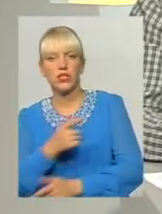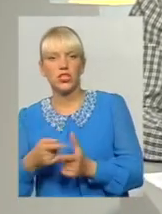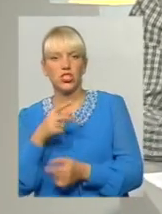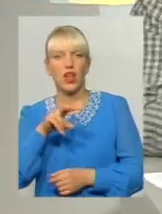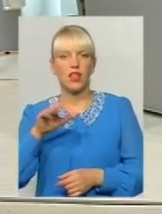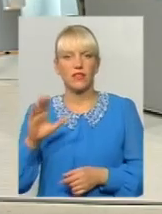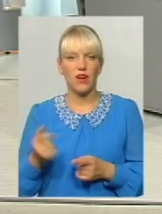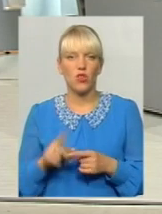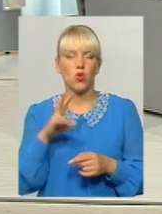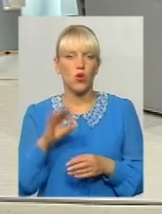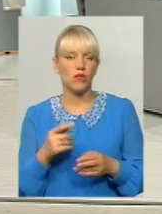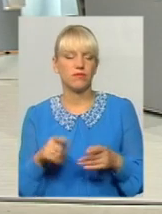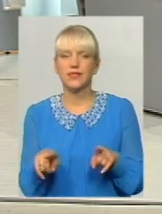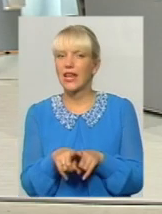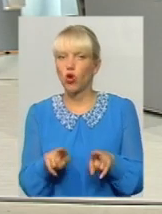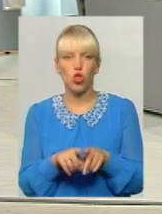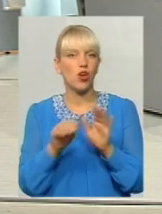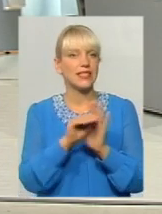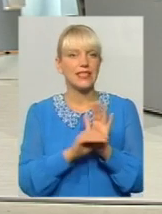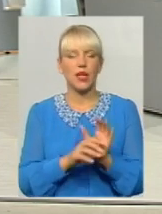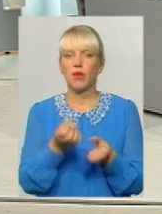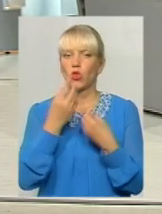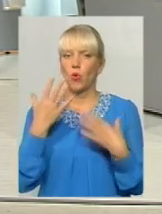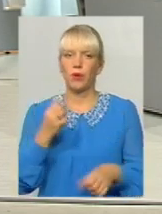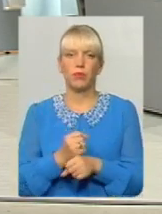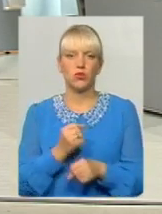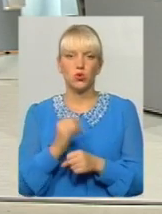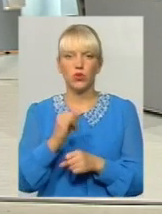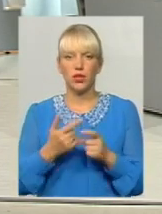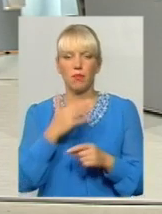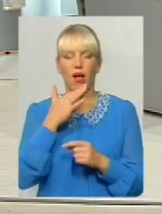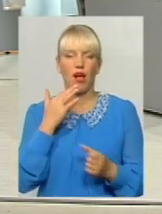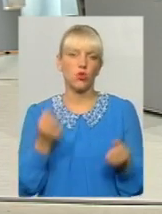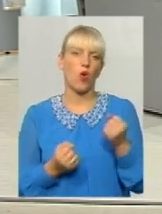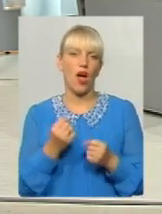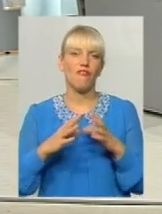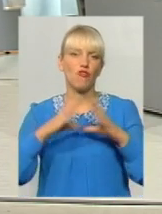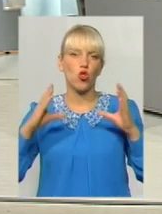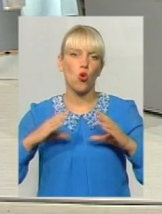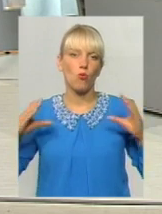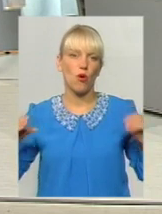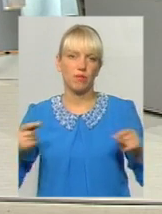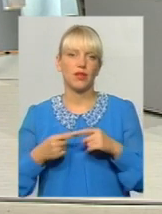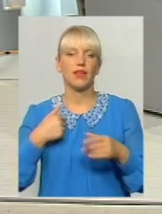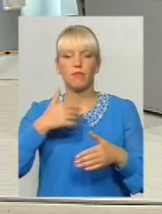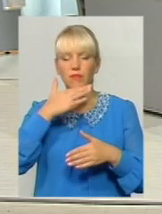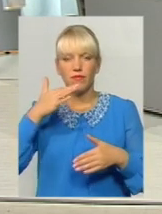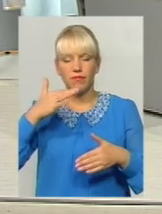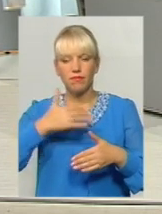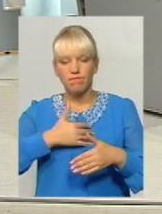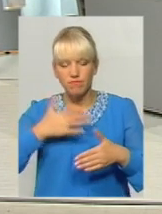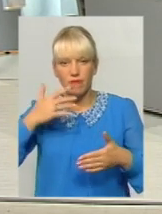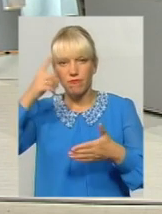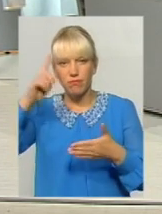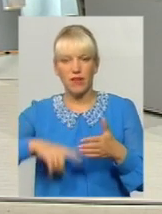разом з тим, все одно схема от дуже добре працює. То багато автомобілів в нас, це я просто впевнений, вони належать